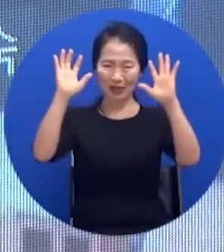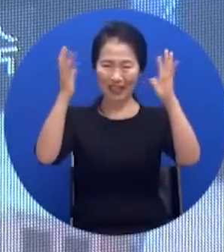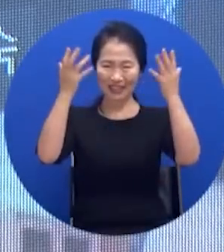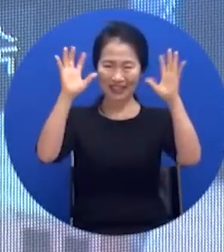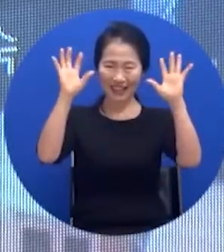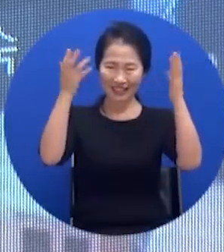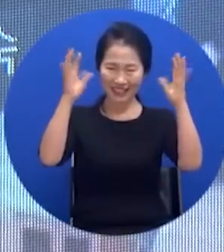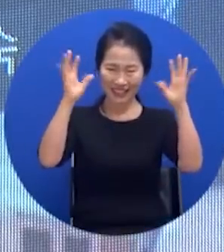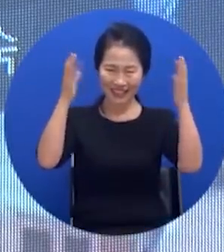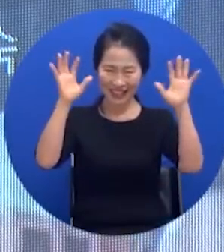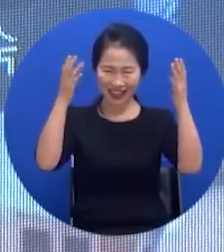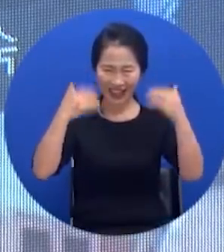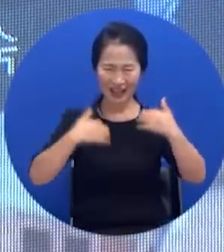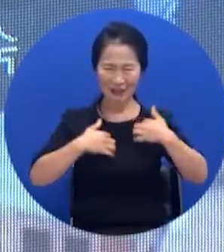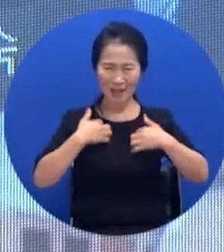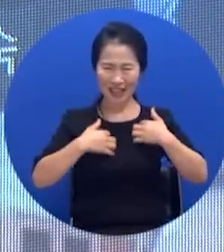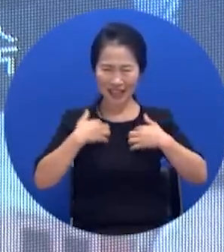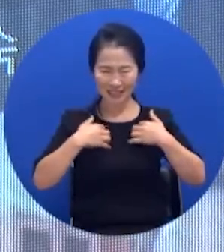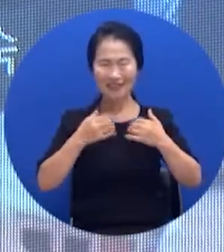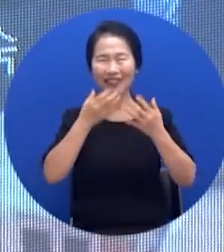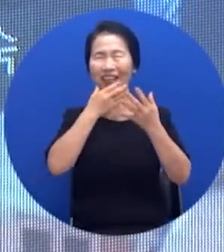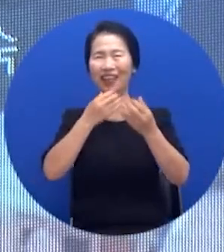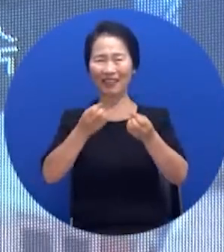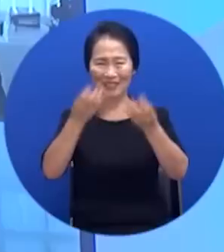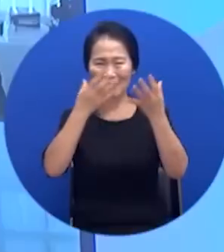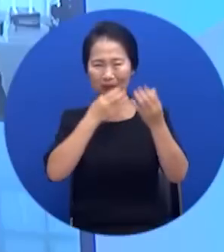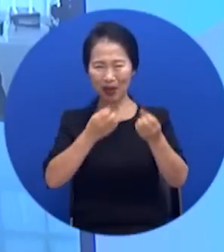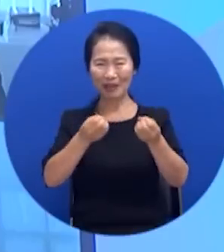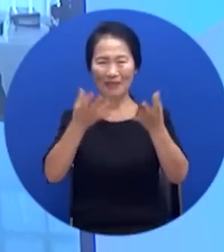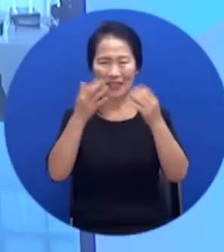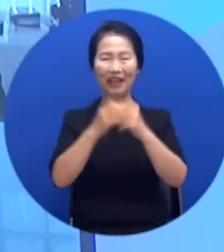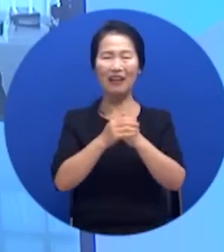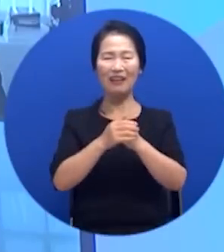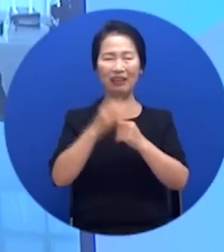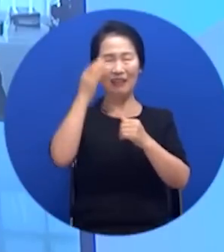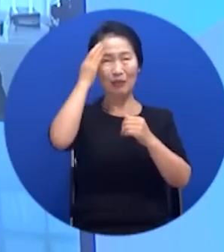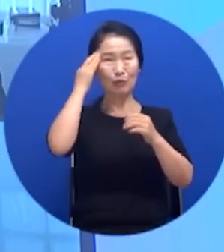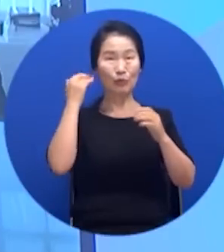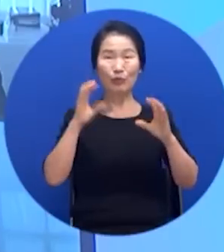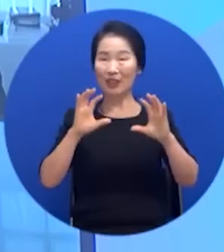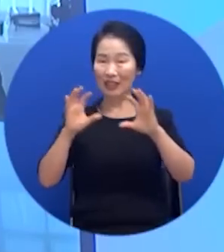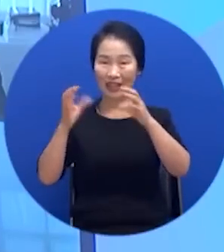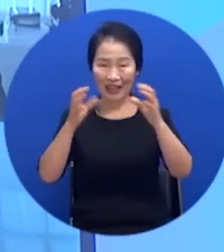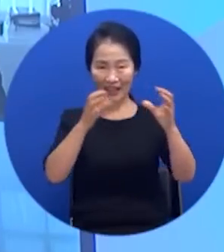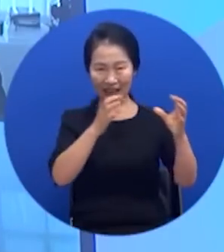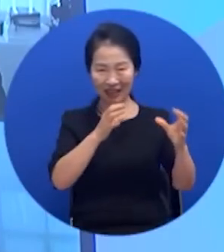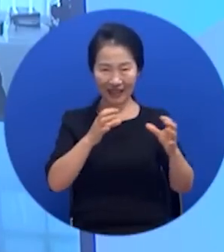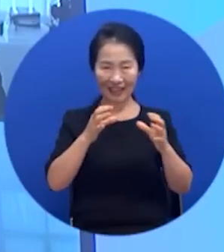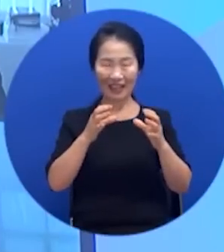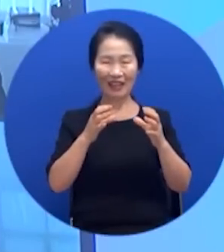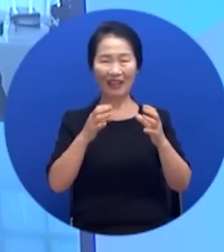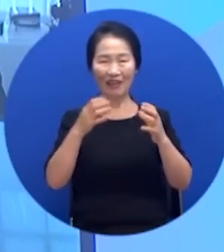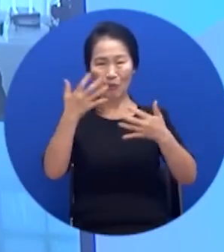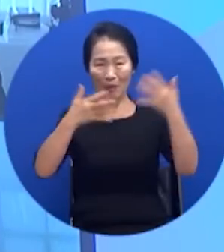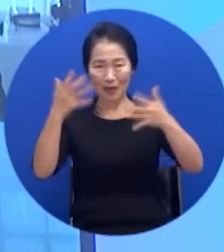네, 반갑습니다. 축복합니다. 또 국내에서도 여기 지금 화면에